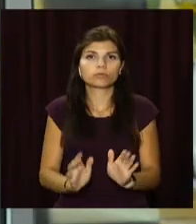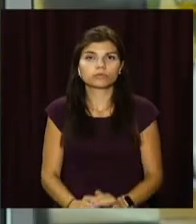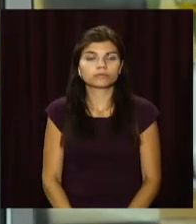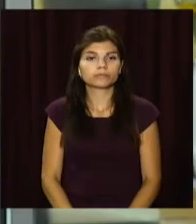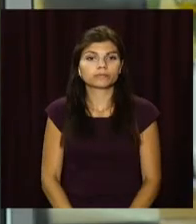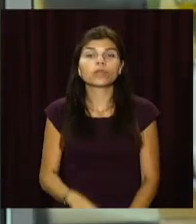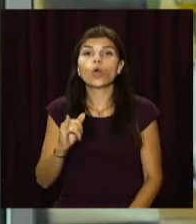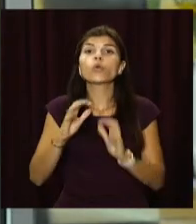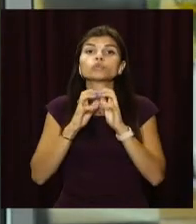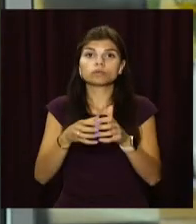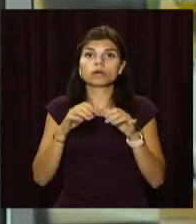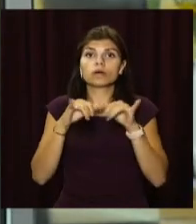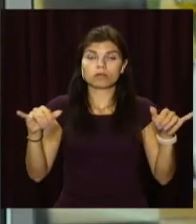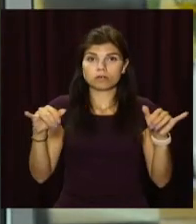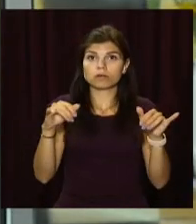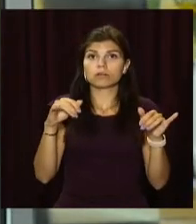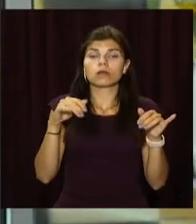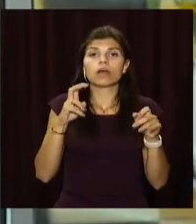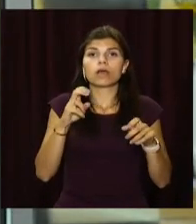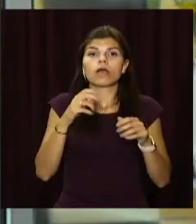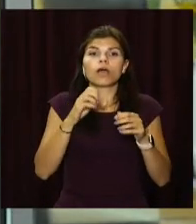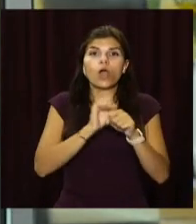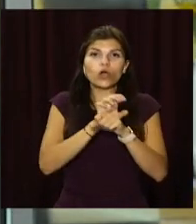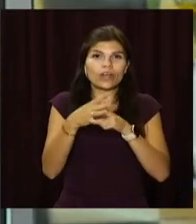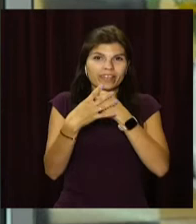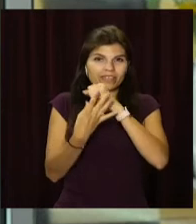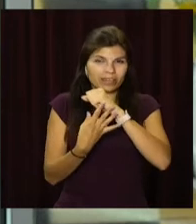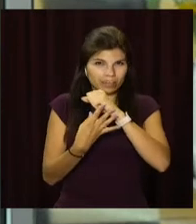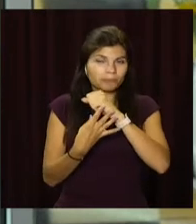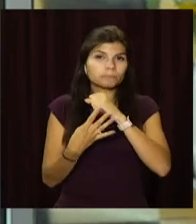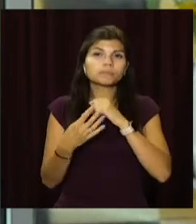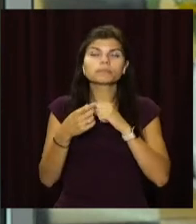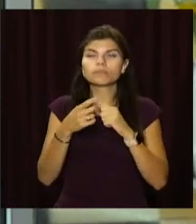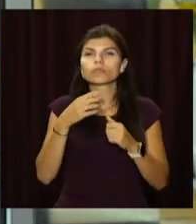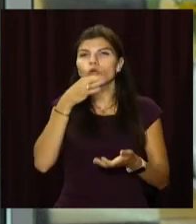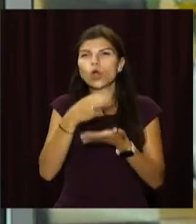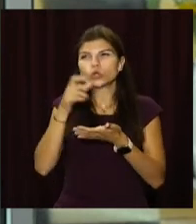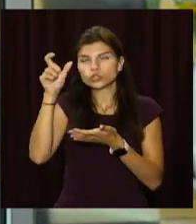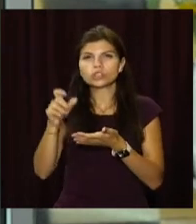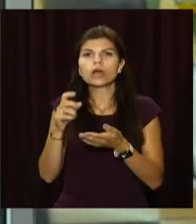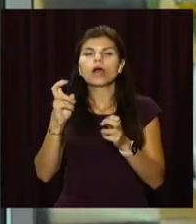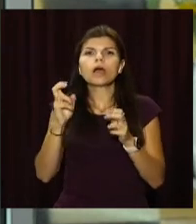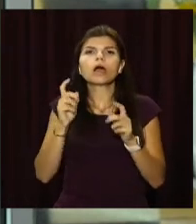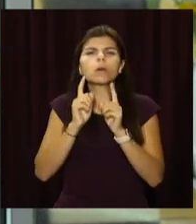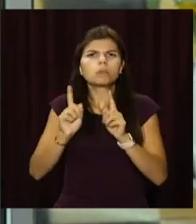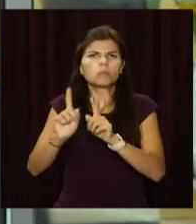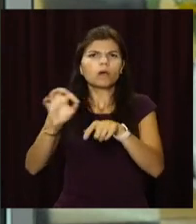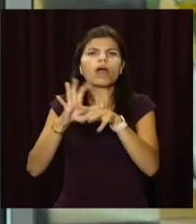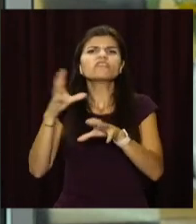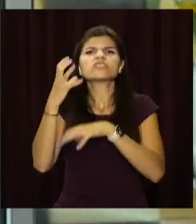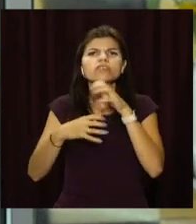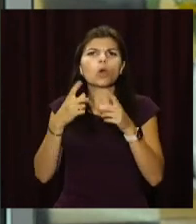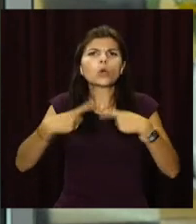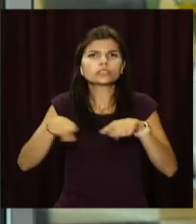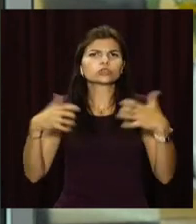У світі поширюється лямбда штам COVID-19. Про це повідомила голова технічної групи підрозділу надзвичайних захворювань Всесвітньої